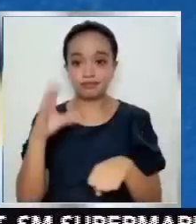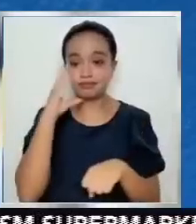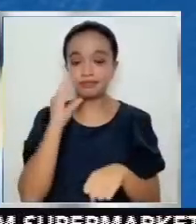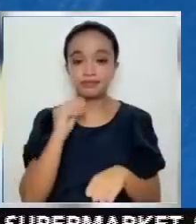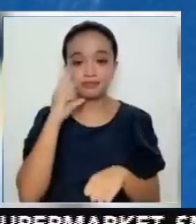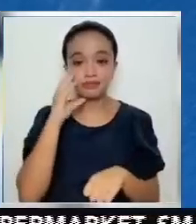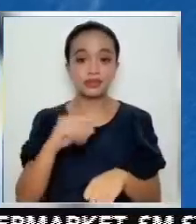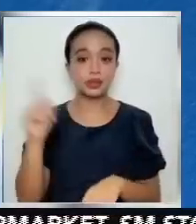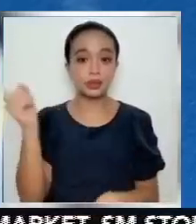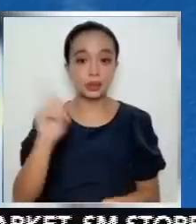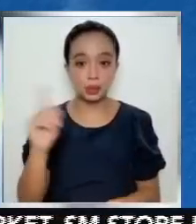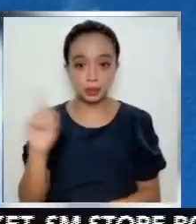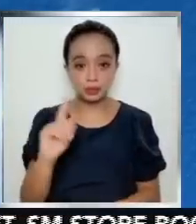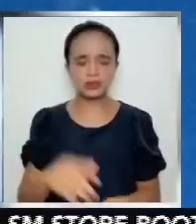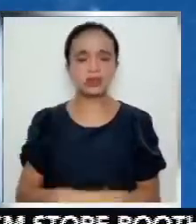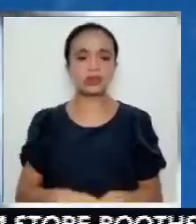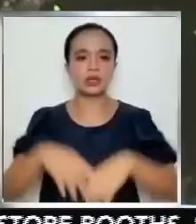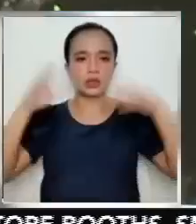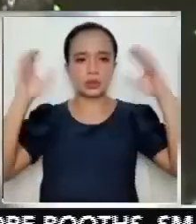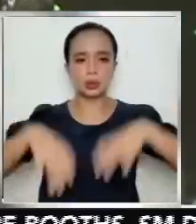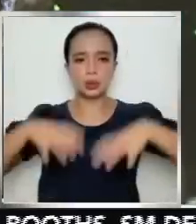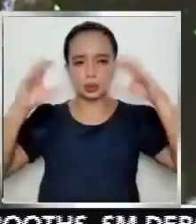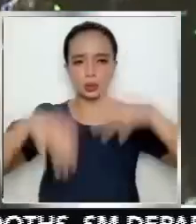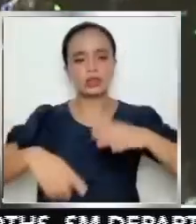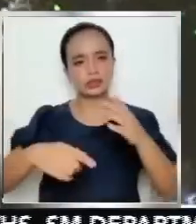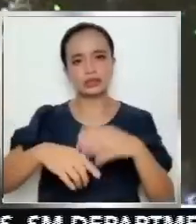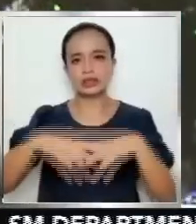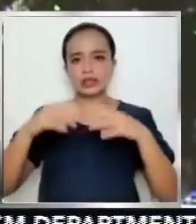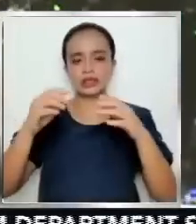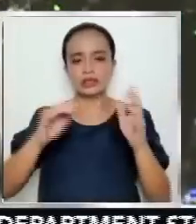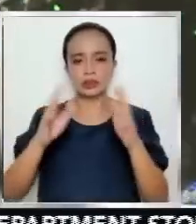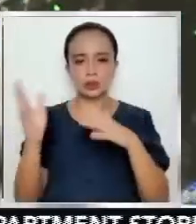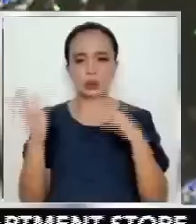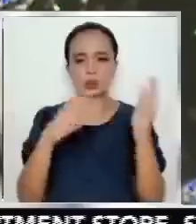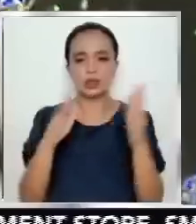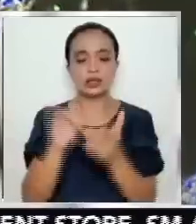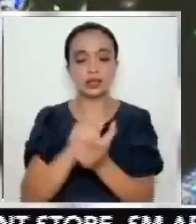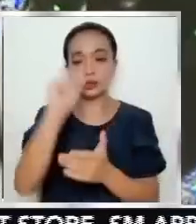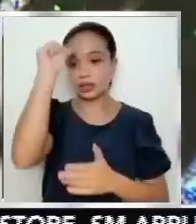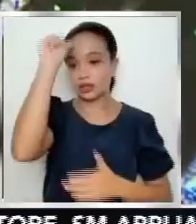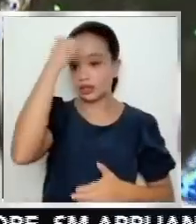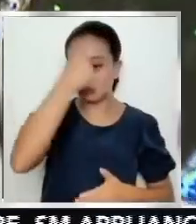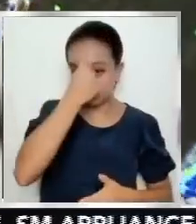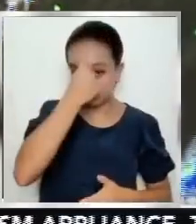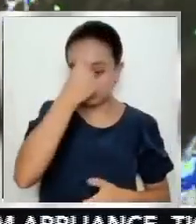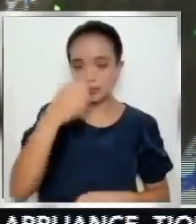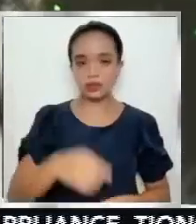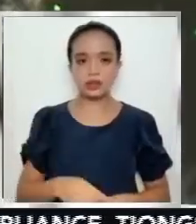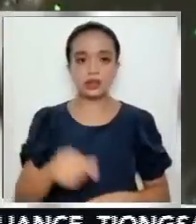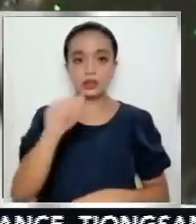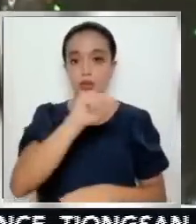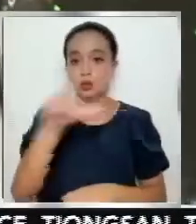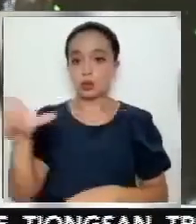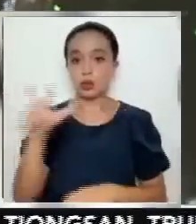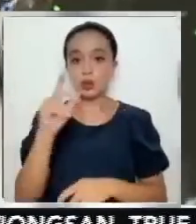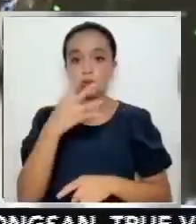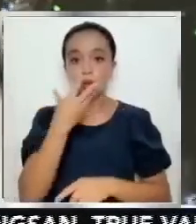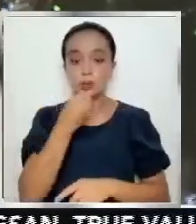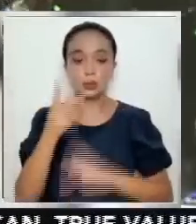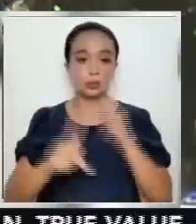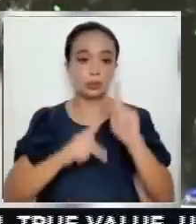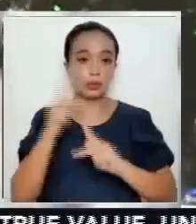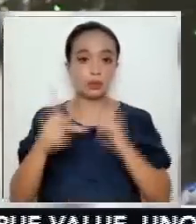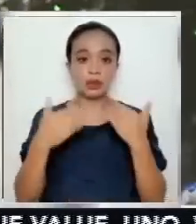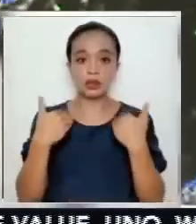dyan yung mga pag-ulan at paminsan-minsan pagbugso ng hangin. Kaya paalala po natin, no, dun sa mga residente ng mga lugar na may warning signal number